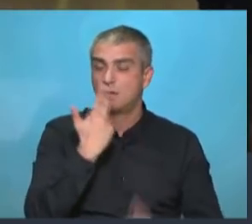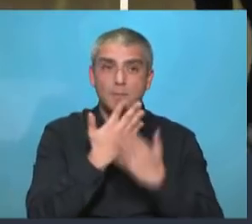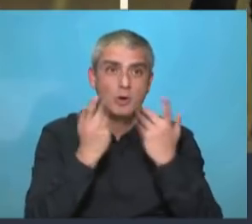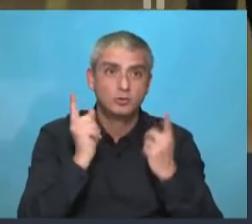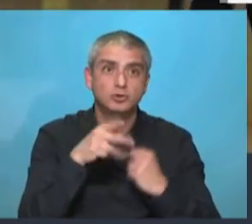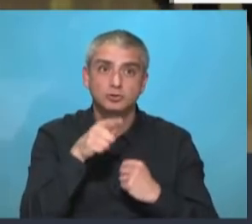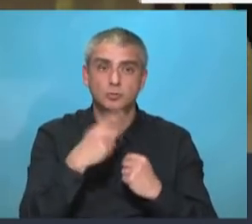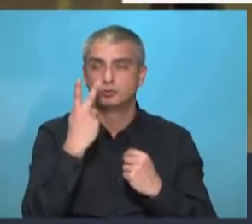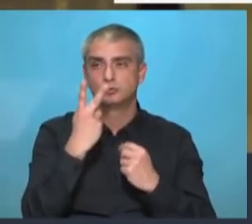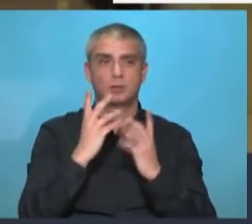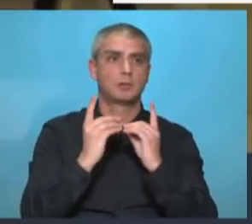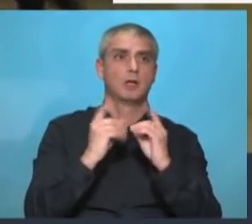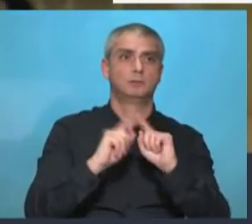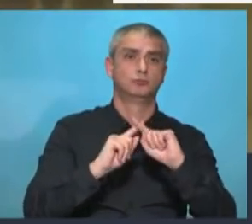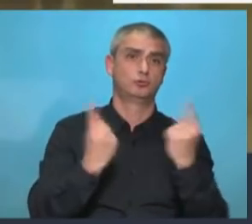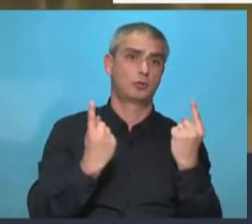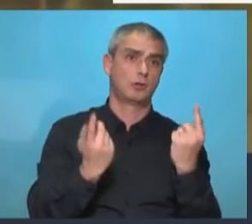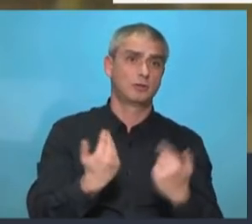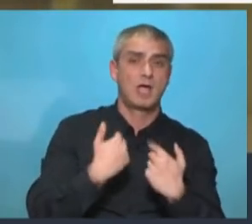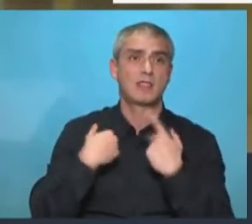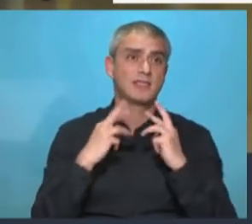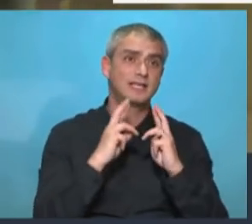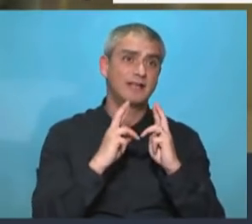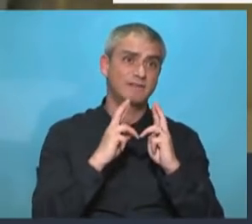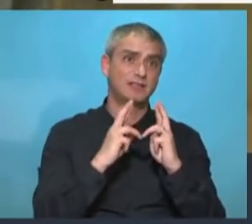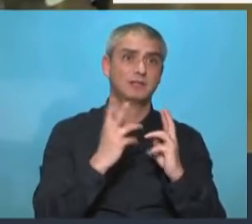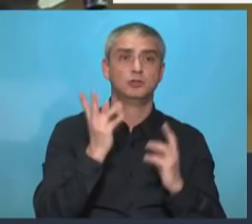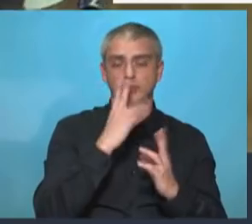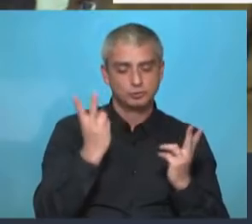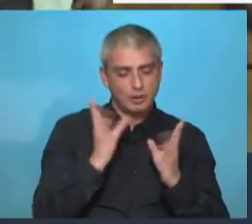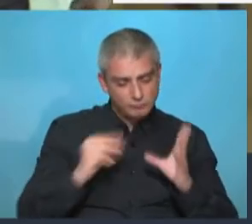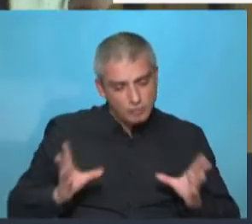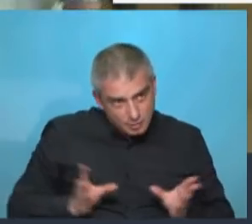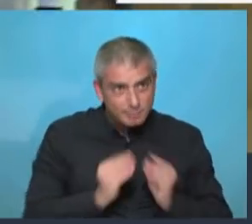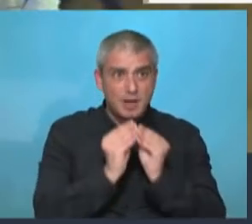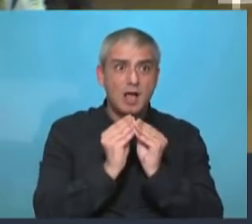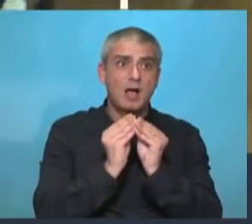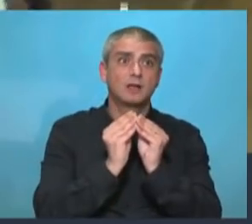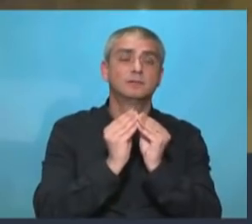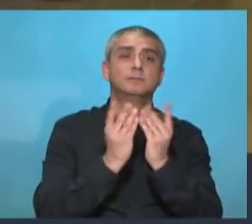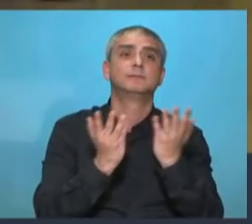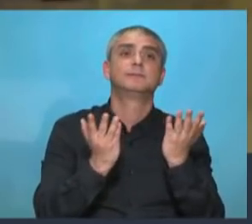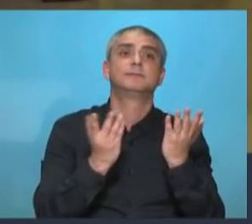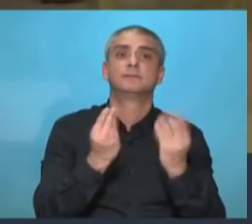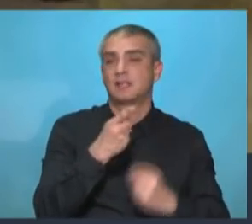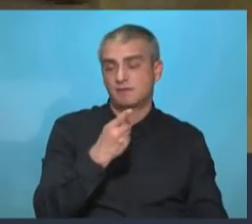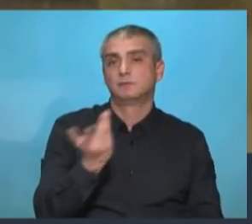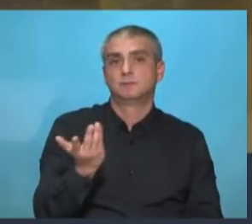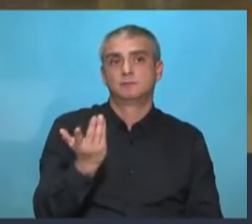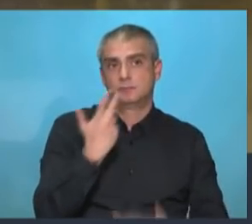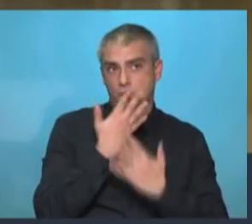כאן שתי דרכים שונות. אני קיוויתי ששתי הדרכים האלה עדיין יכולות ללכת יחד. הדבר הזה גם